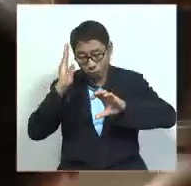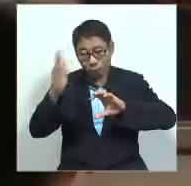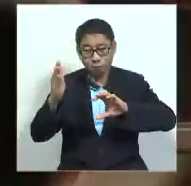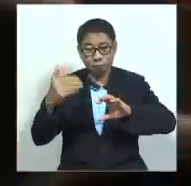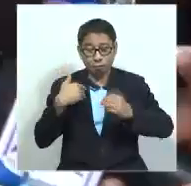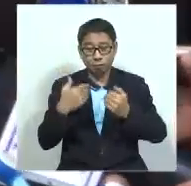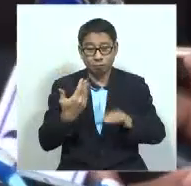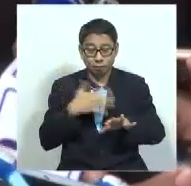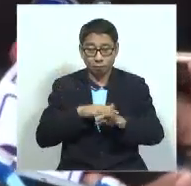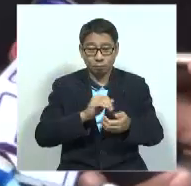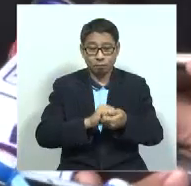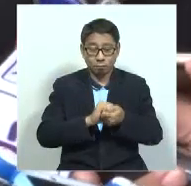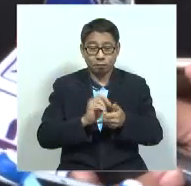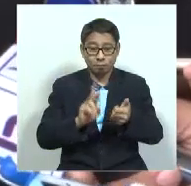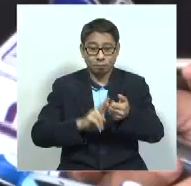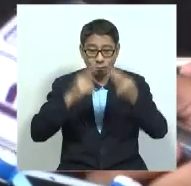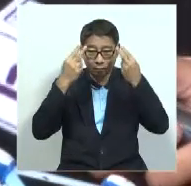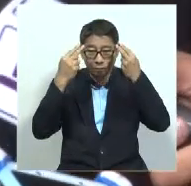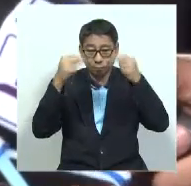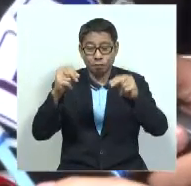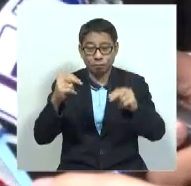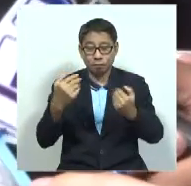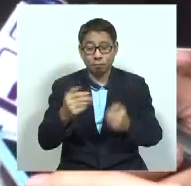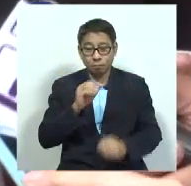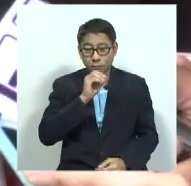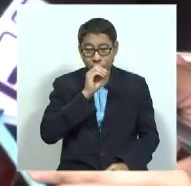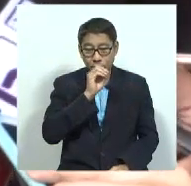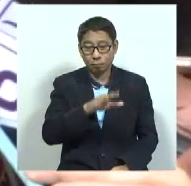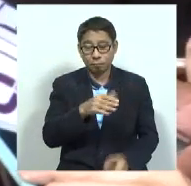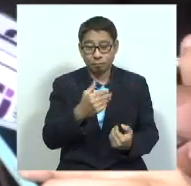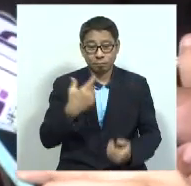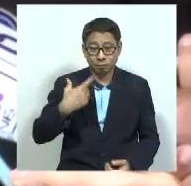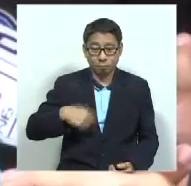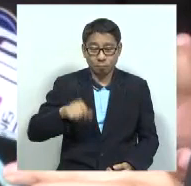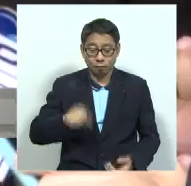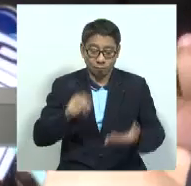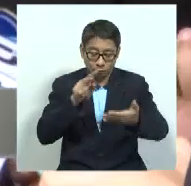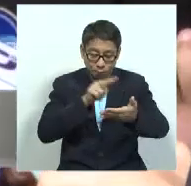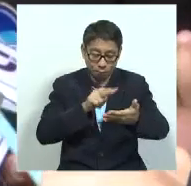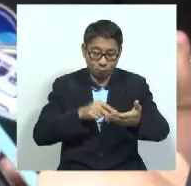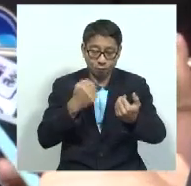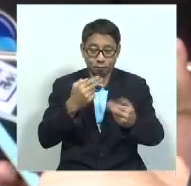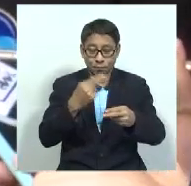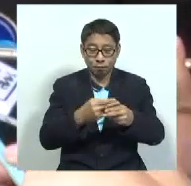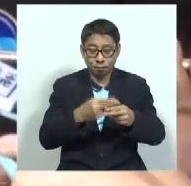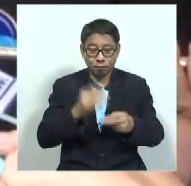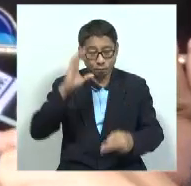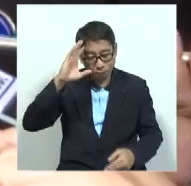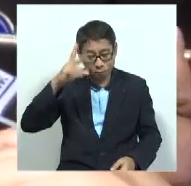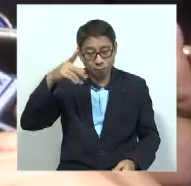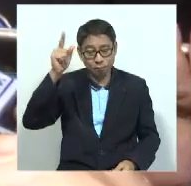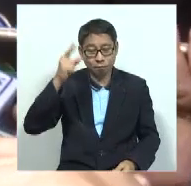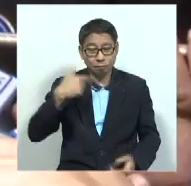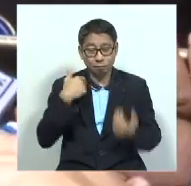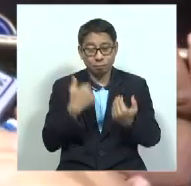ล้องกับอาจารย์วิษณุเครืองามรองนายกรัฐมนตรีนะคะที่ยืนยันว่าตอนนี้ศาลกำลังพิจารณากรณีของนายฮาคิมอัลอาไร